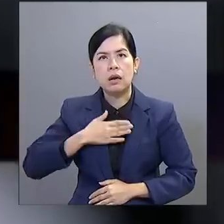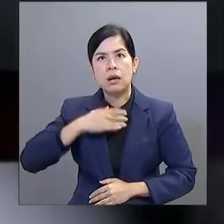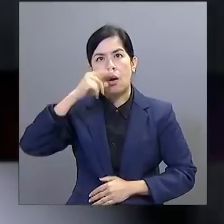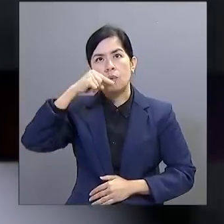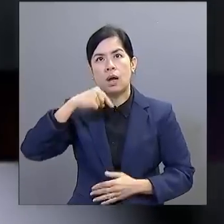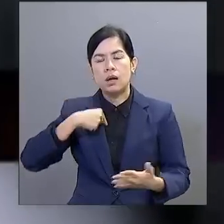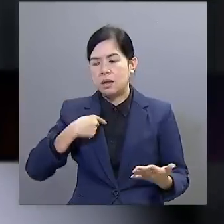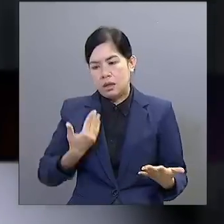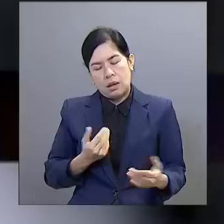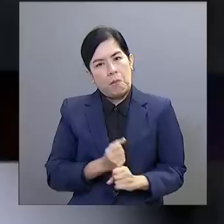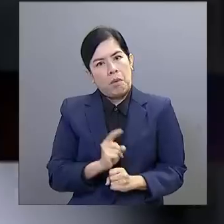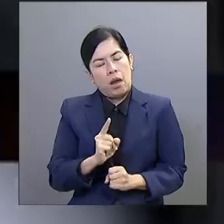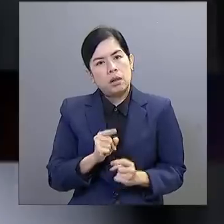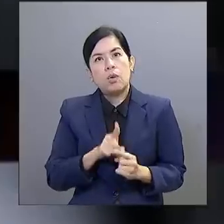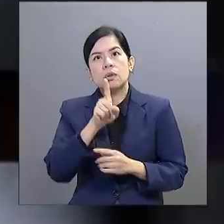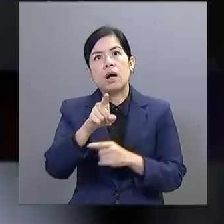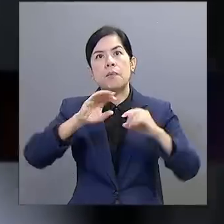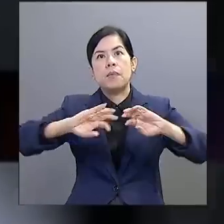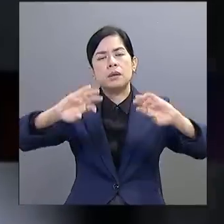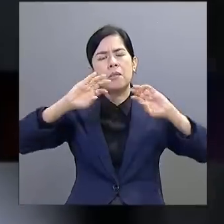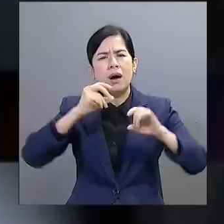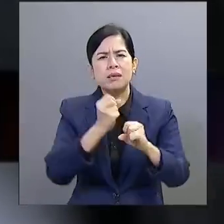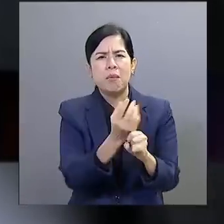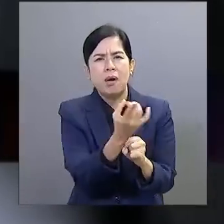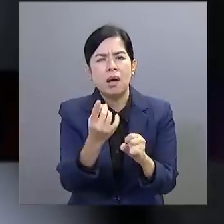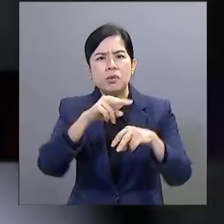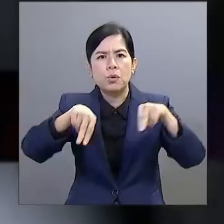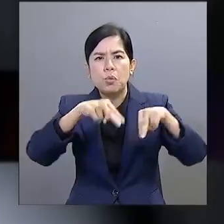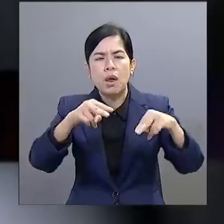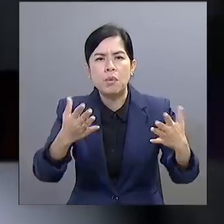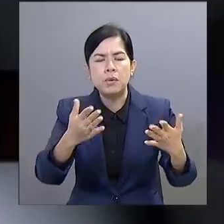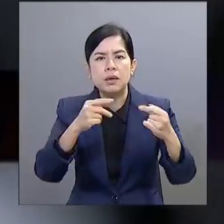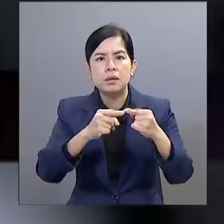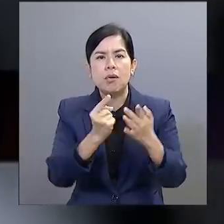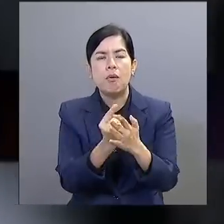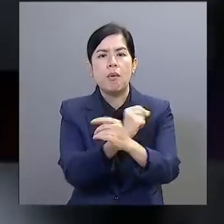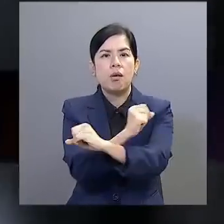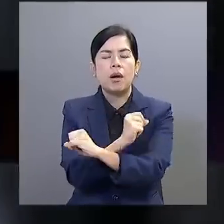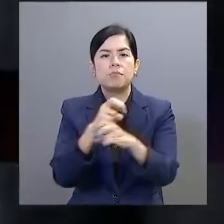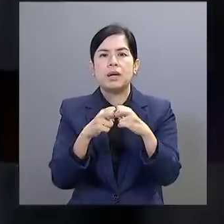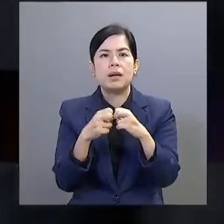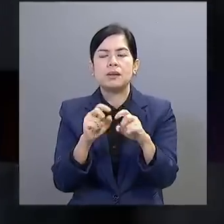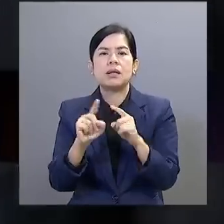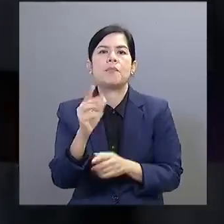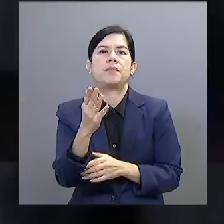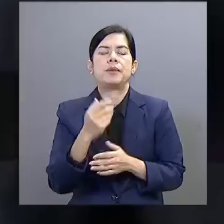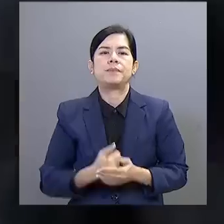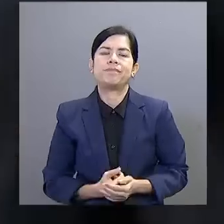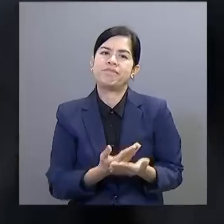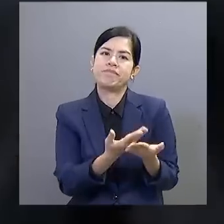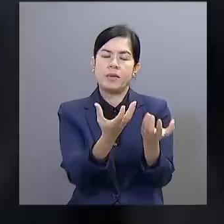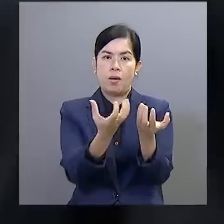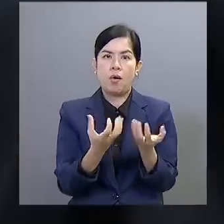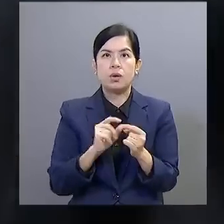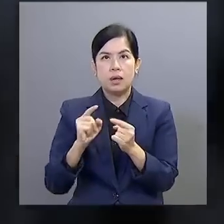กันอยู่ทำไมภาครัฐเราถึงไม่ลงมาตรวจสอบแล้วจริงจังกับเรื่องนี้สินค้าเขาต้นทุนเขาค่